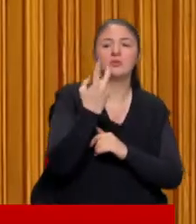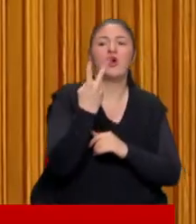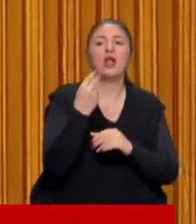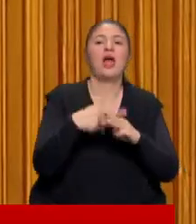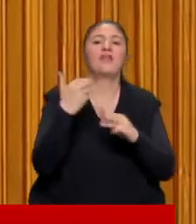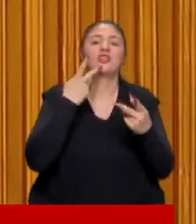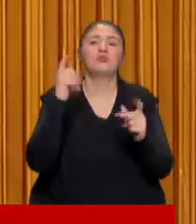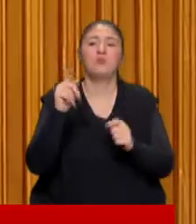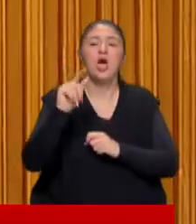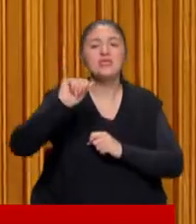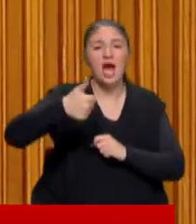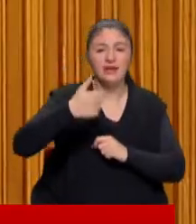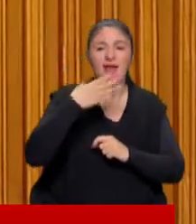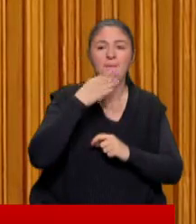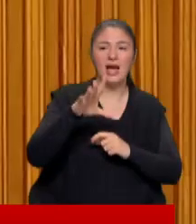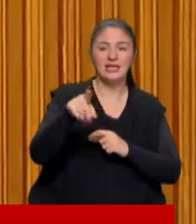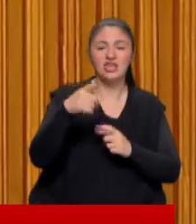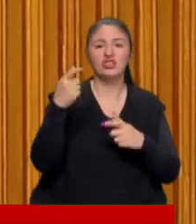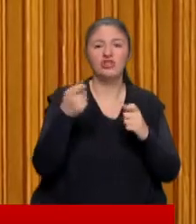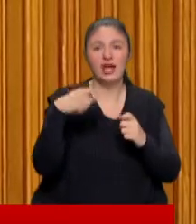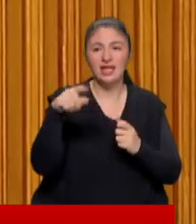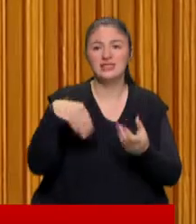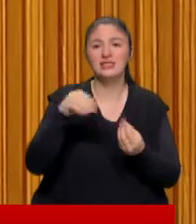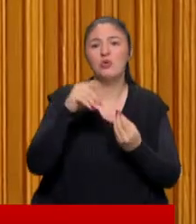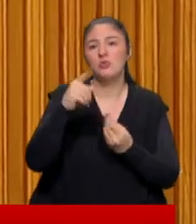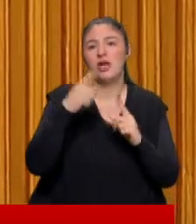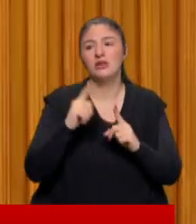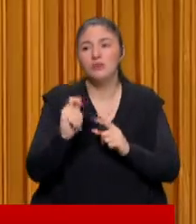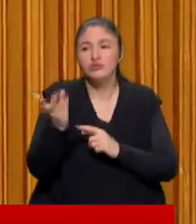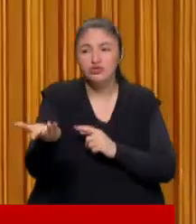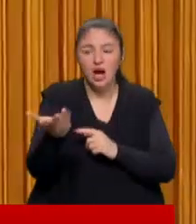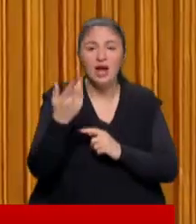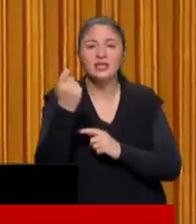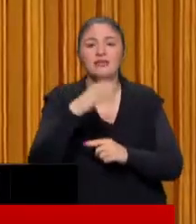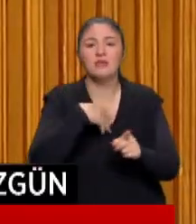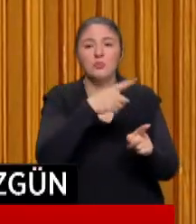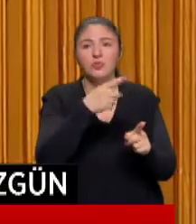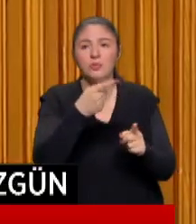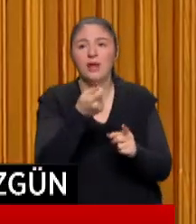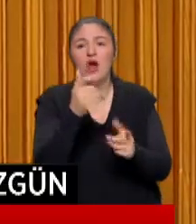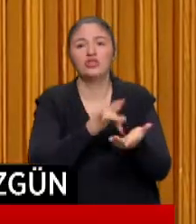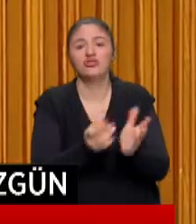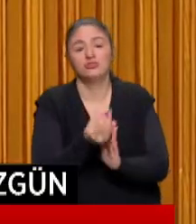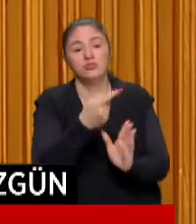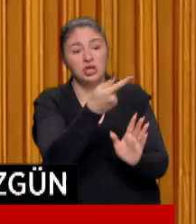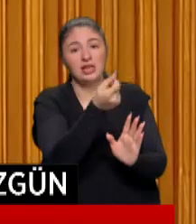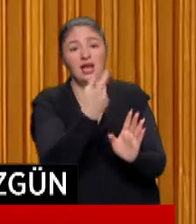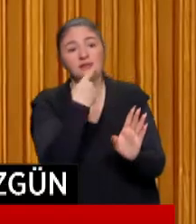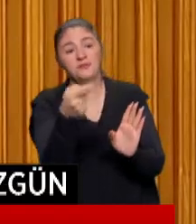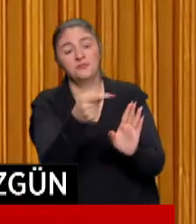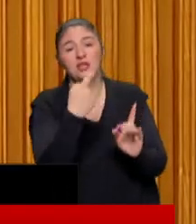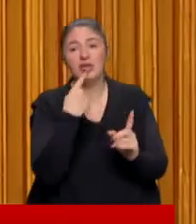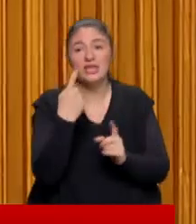olarak belirliyor. Yarın emeklinin, çalışanların zammı bundan hesaplanacak. İşveren bu rakamı ortaya sürecek. Devlet